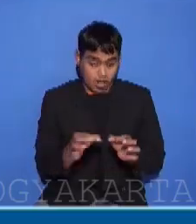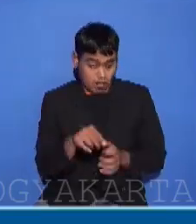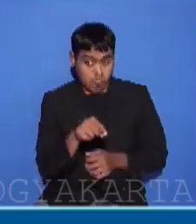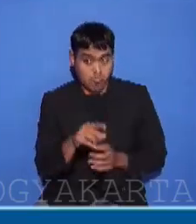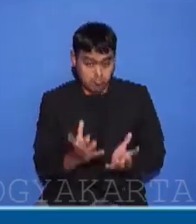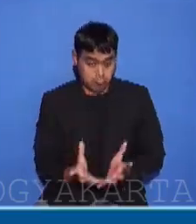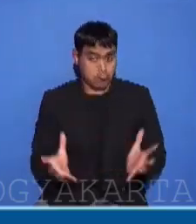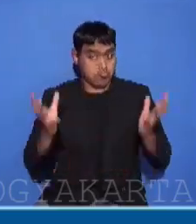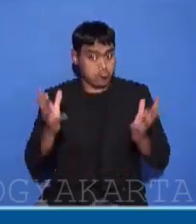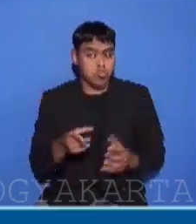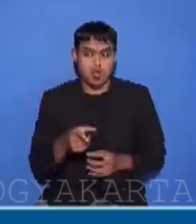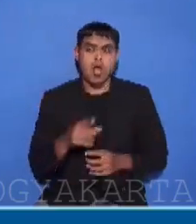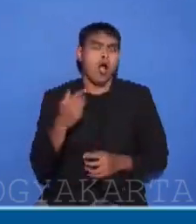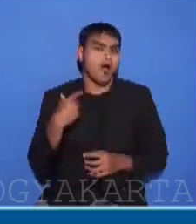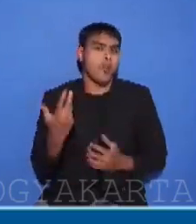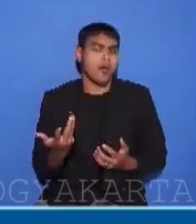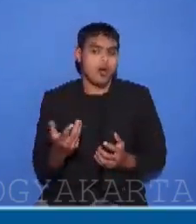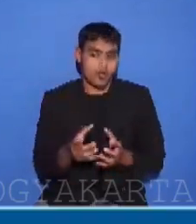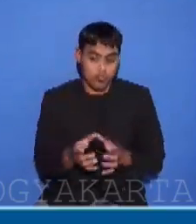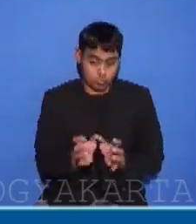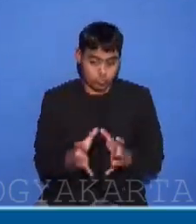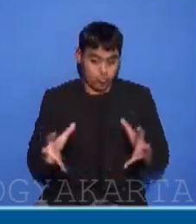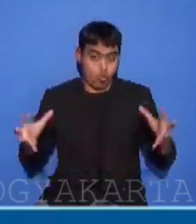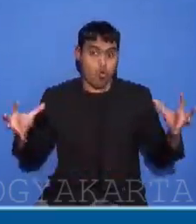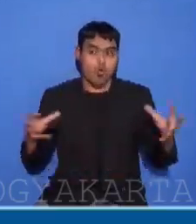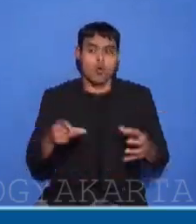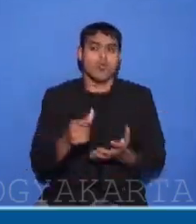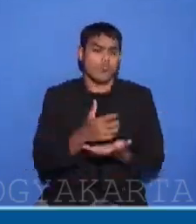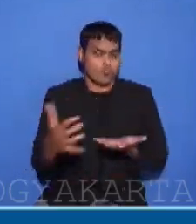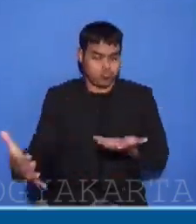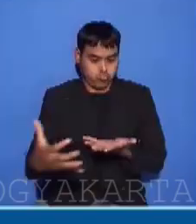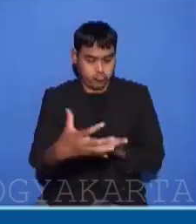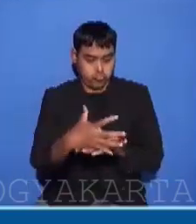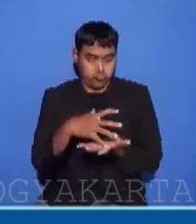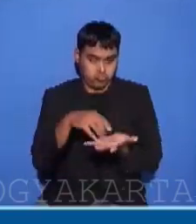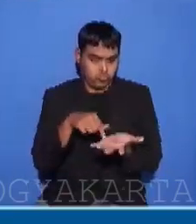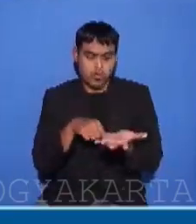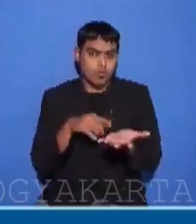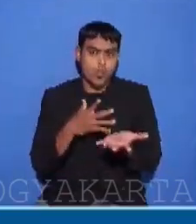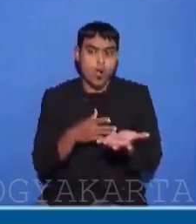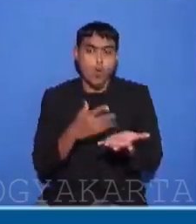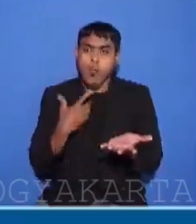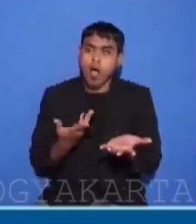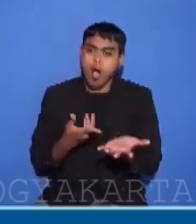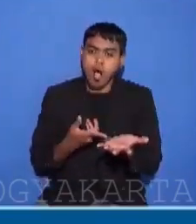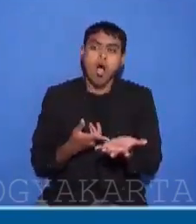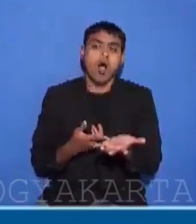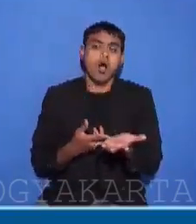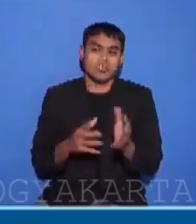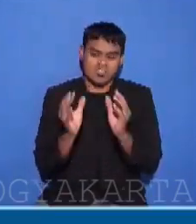nyelandri wonten ingkang sampun Ageng LAN dipun panenungungun namtengangamp